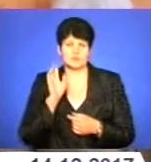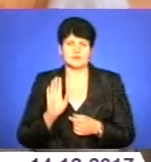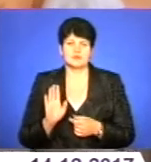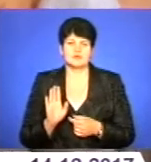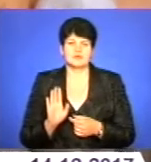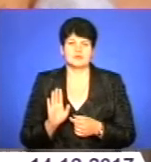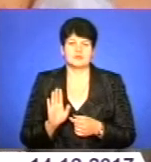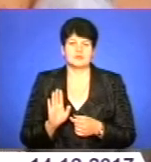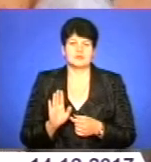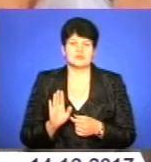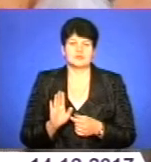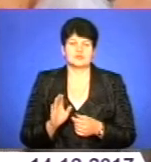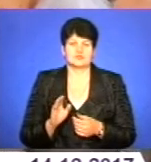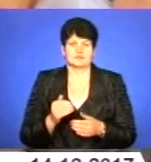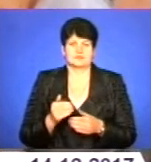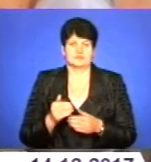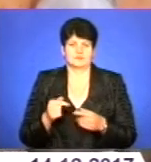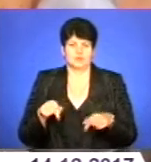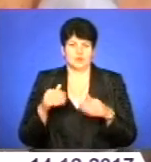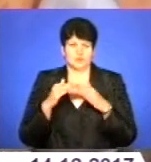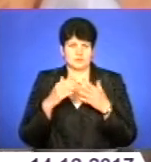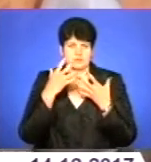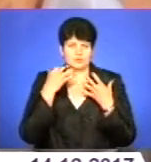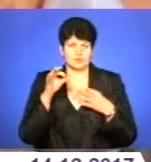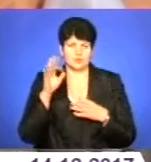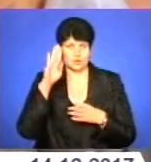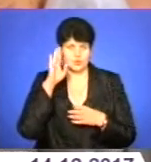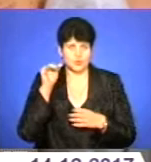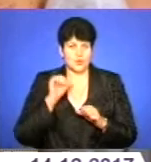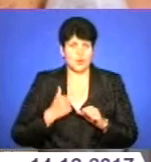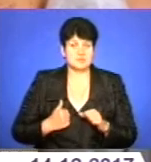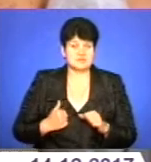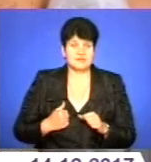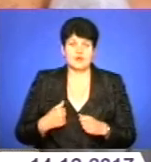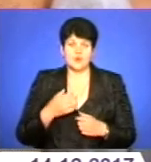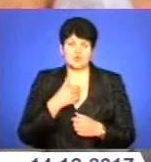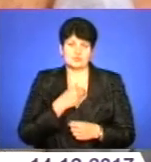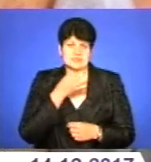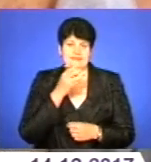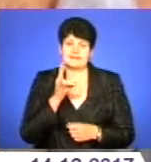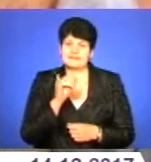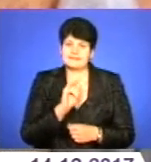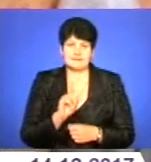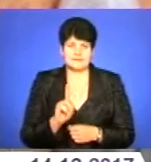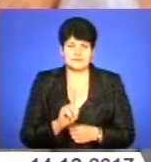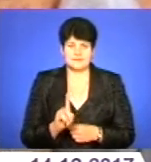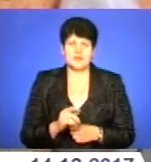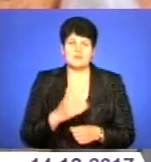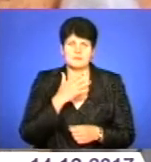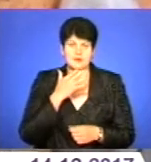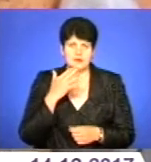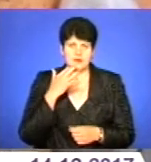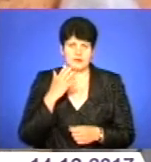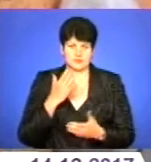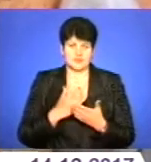в тилу забули про хлопців. Мені би хотілося сказати, що ні, багато є, і це не всі,